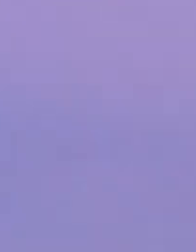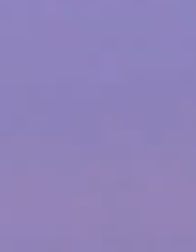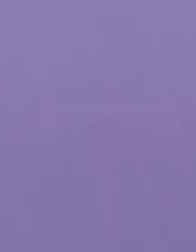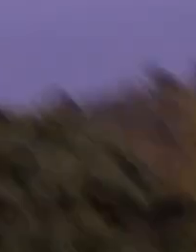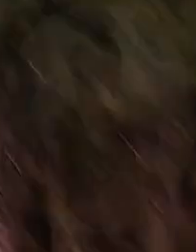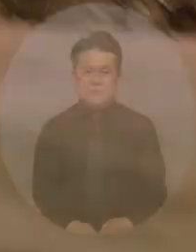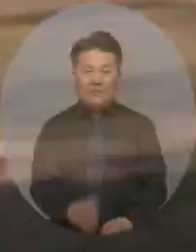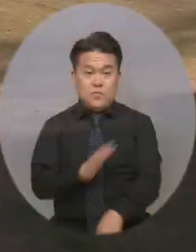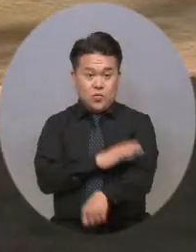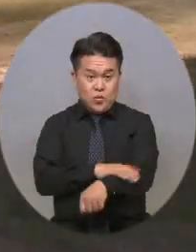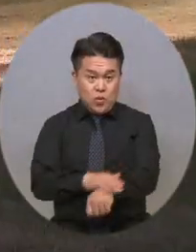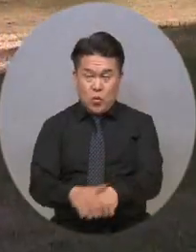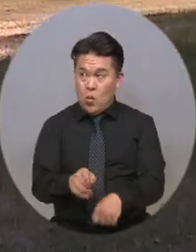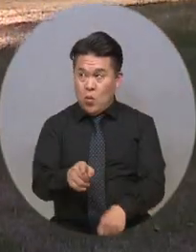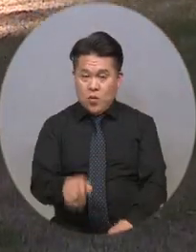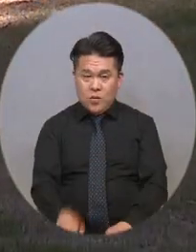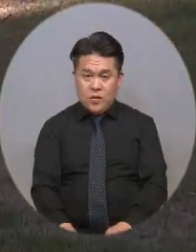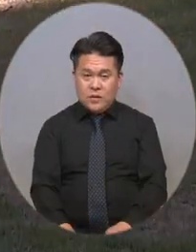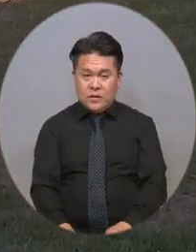잘 쳤는데?